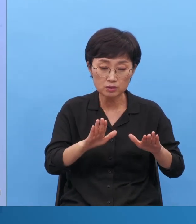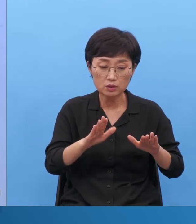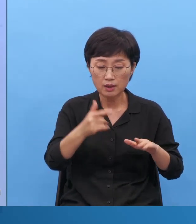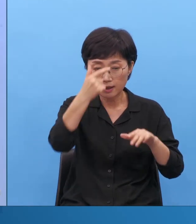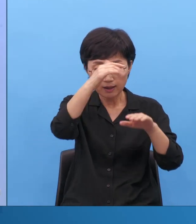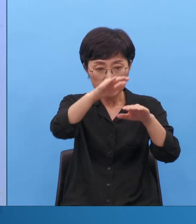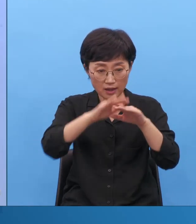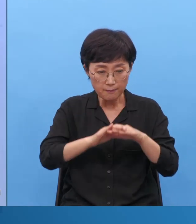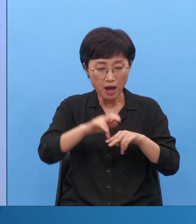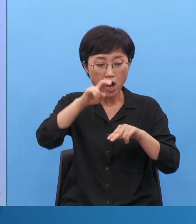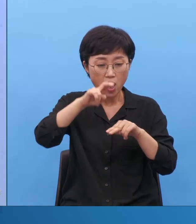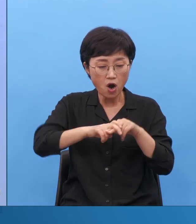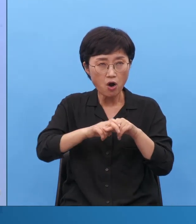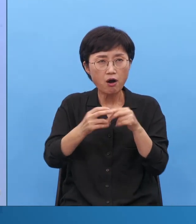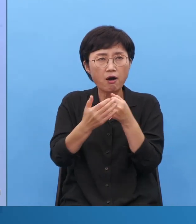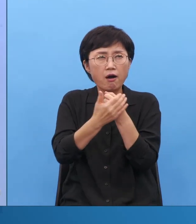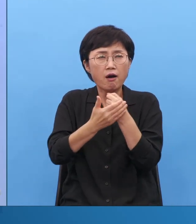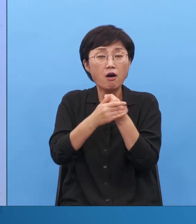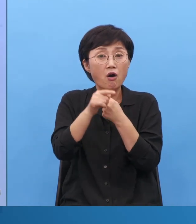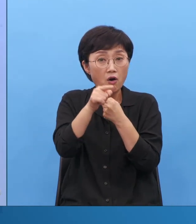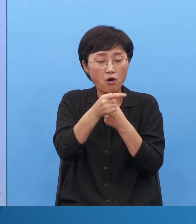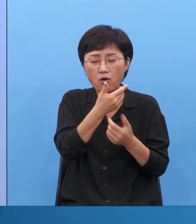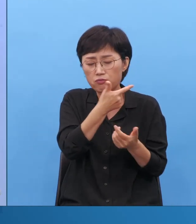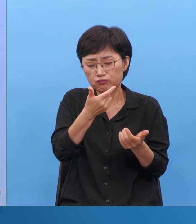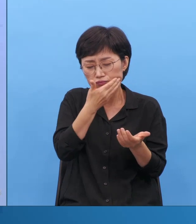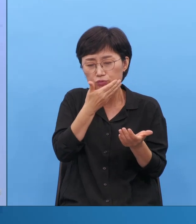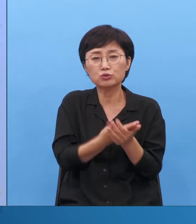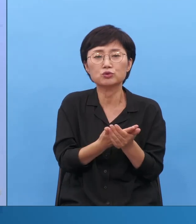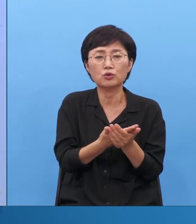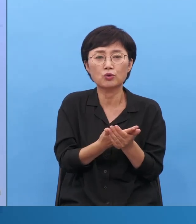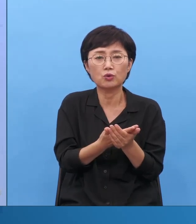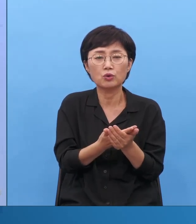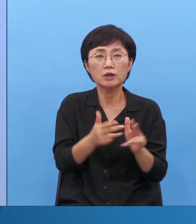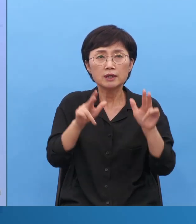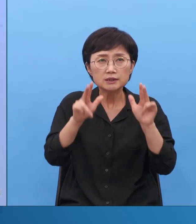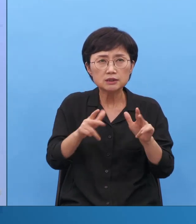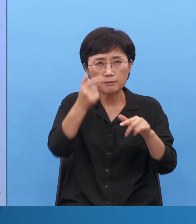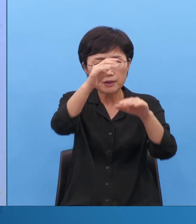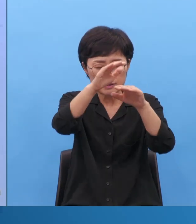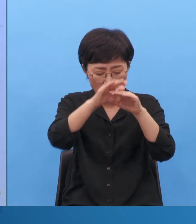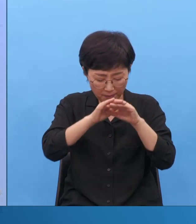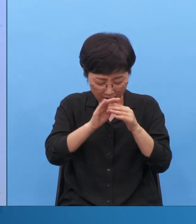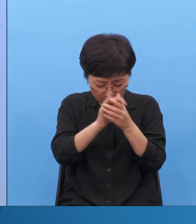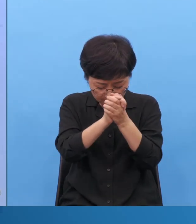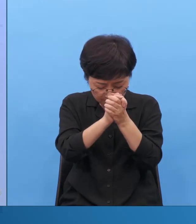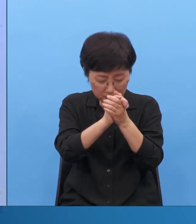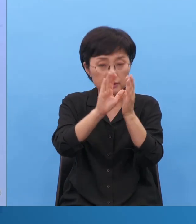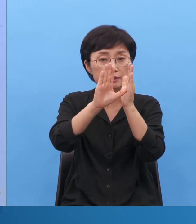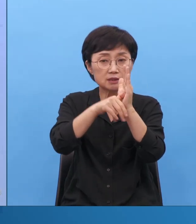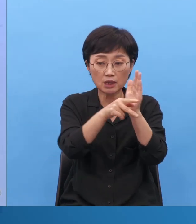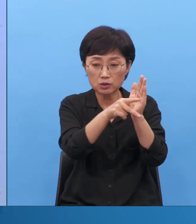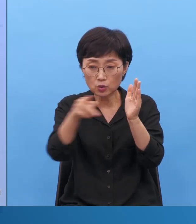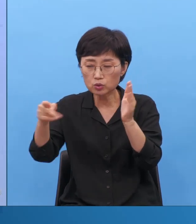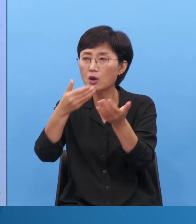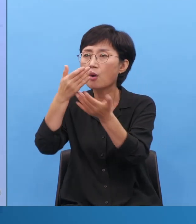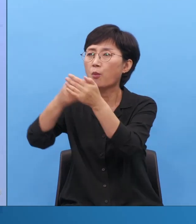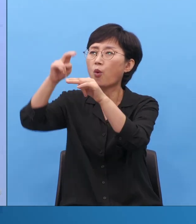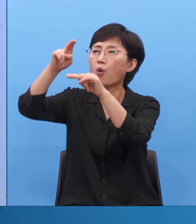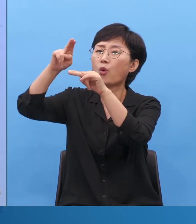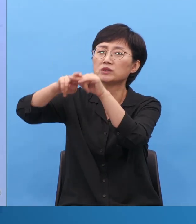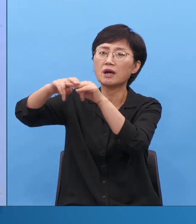time for you to give 그렇죠. worship on Sunday is a tremendous 보좌를 time. 움직이고 우주를 움직이는 시간 It is a 아닙니까? time to move the throne. It is the time to